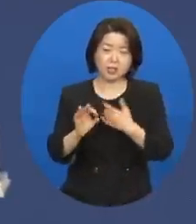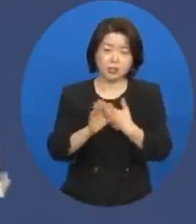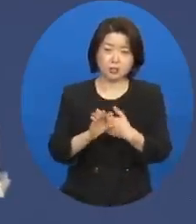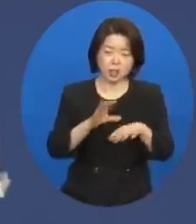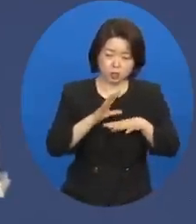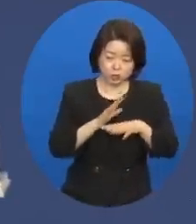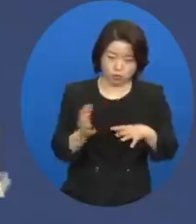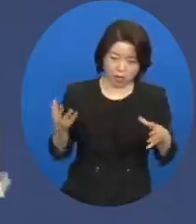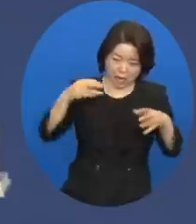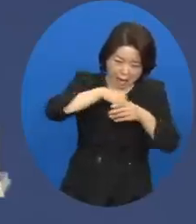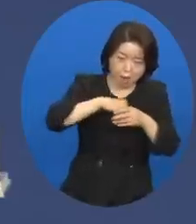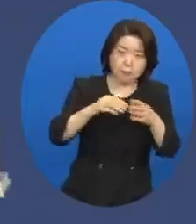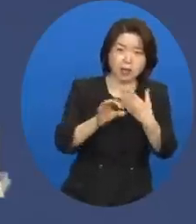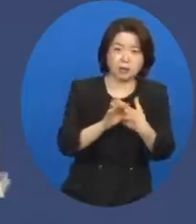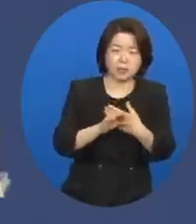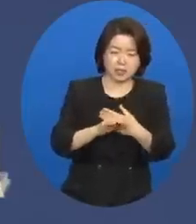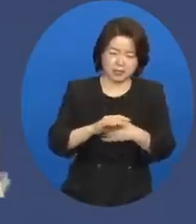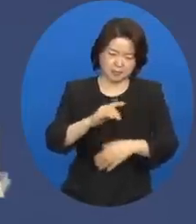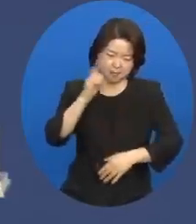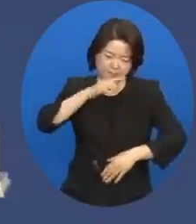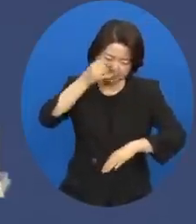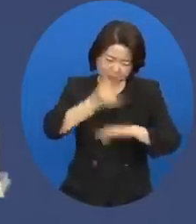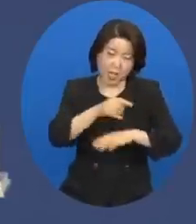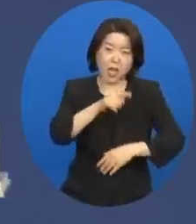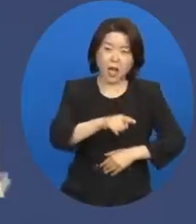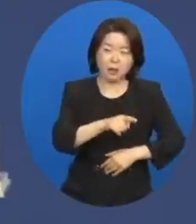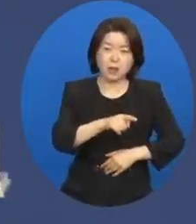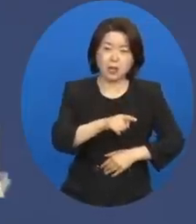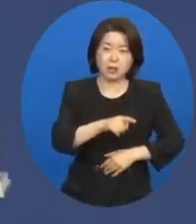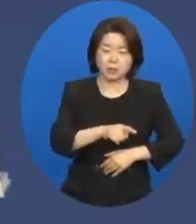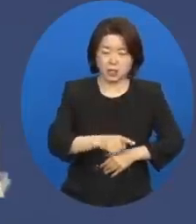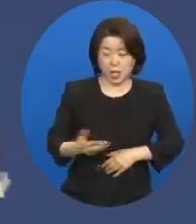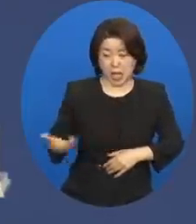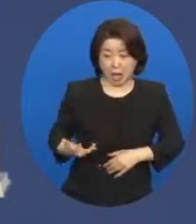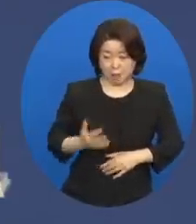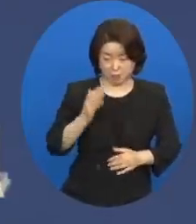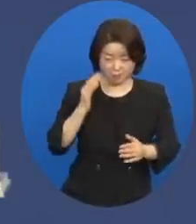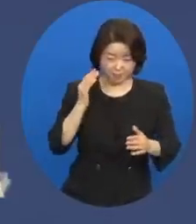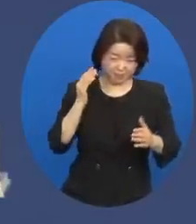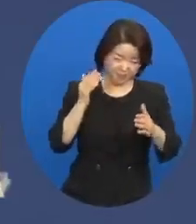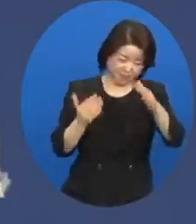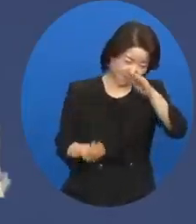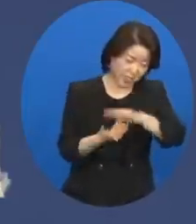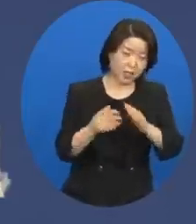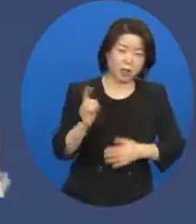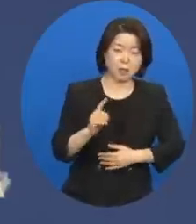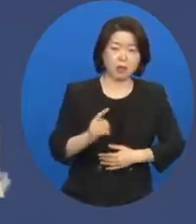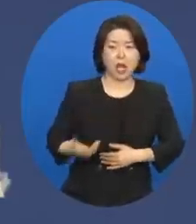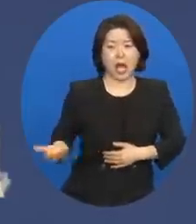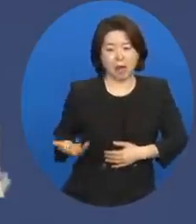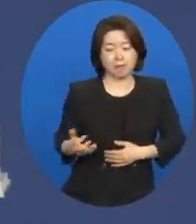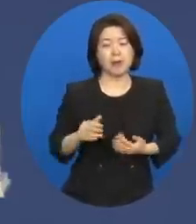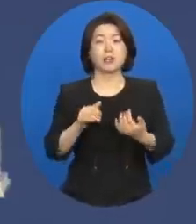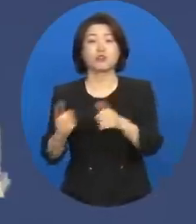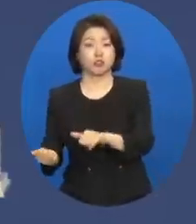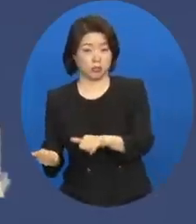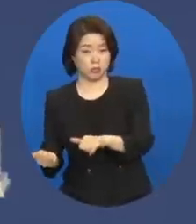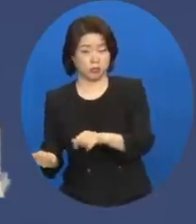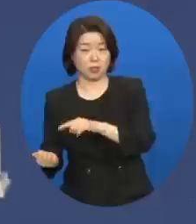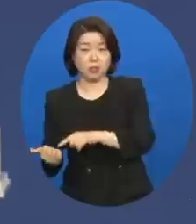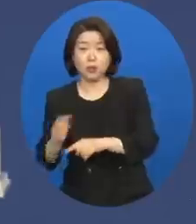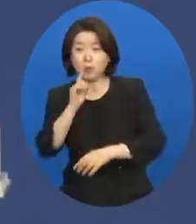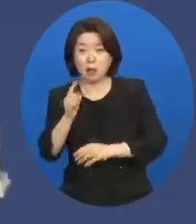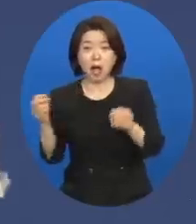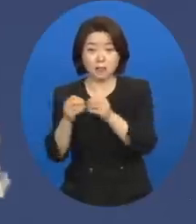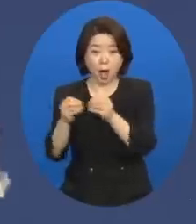두려움까지 겹치면 최악의 상태, 아프다가 최악의 상태가 아파 죽겠네요. 속상한